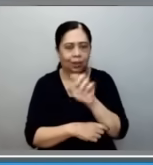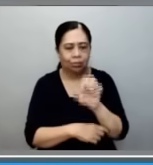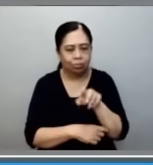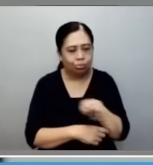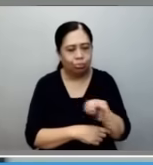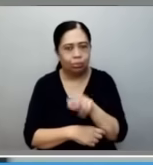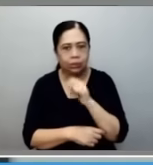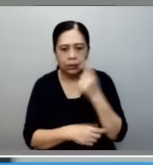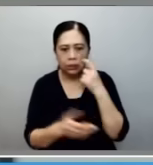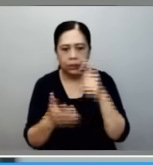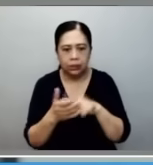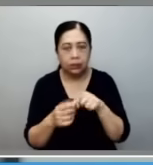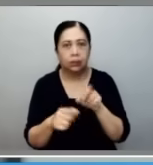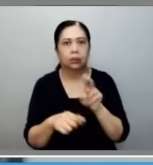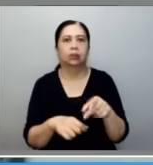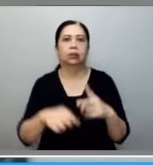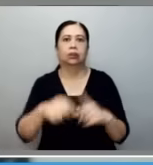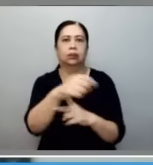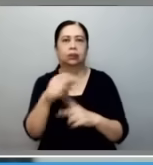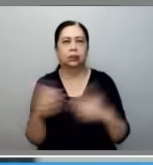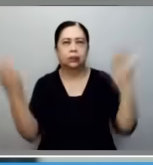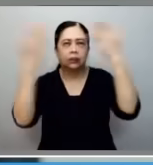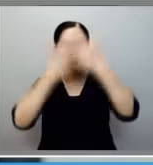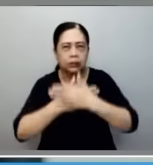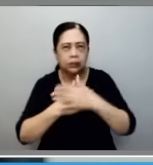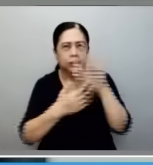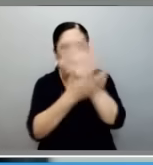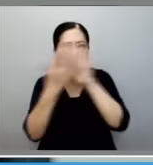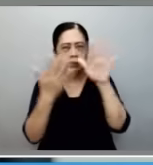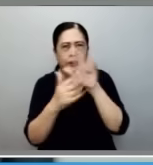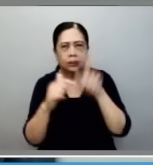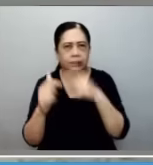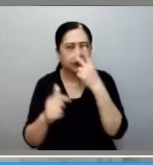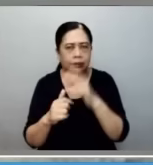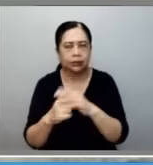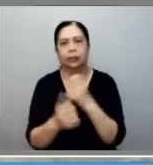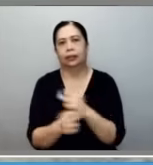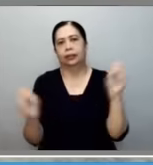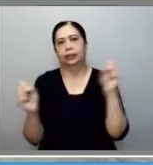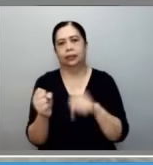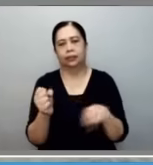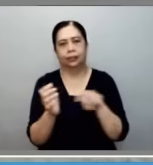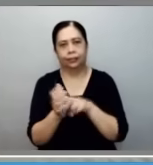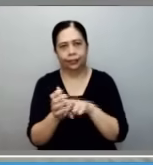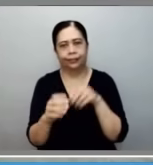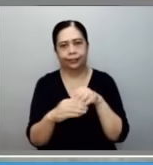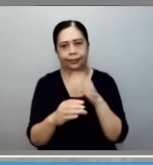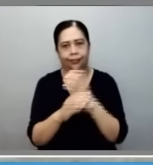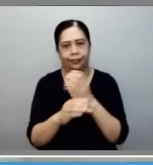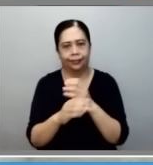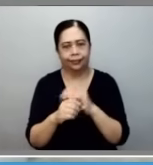napansin ng driver ang ginagawang tulay dahil madilim at makapal ang hamog. Narescue naman ang mga sakay ng sasakyan. Dagdag